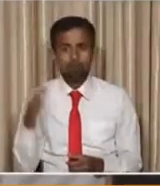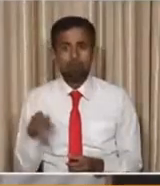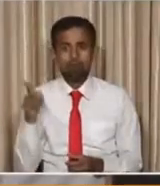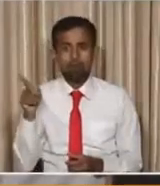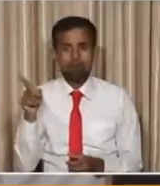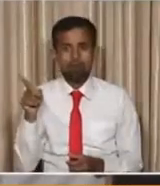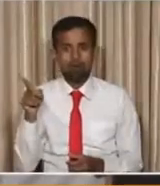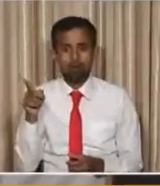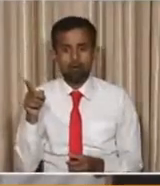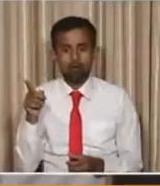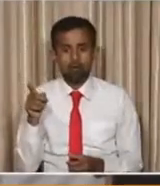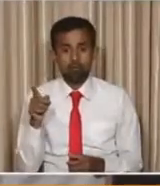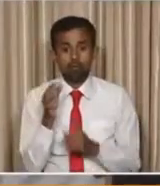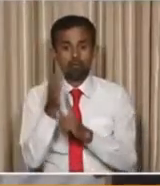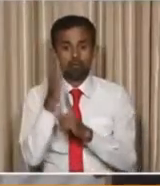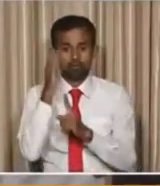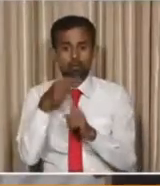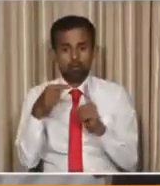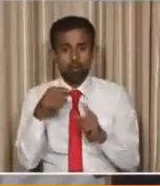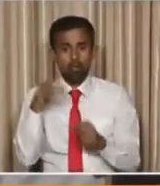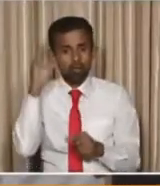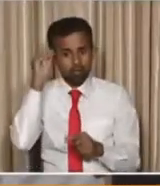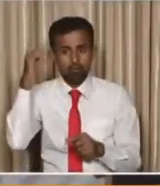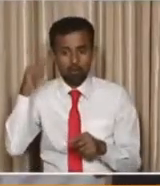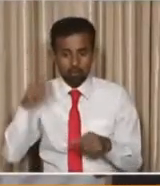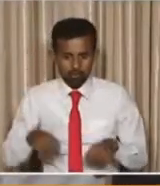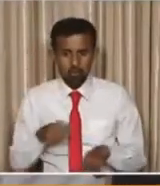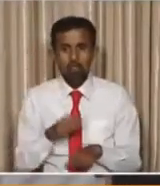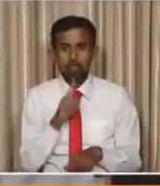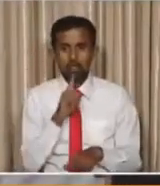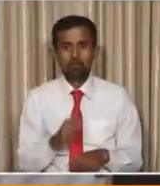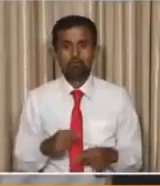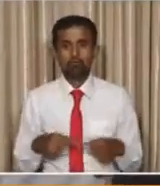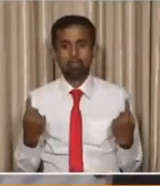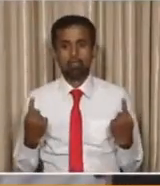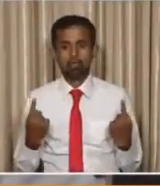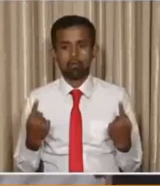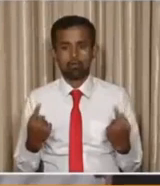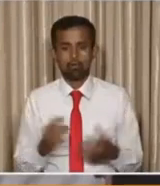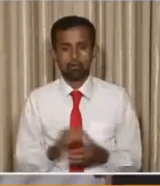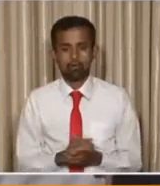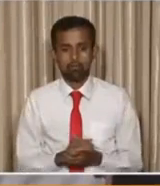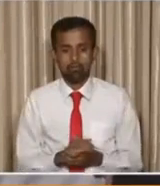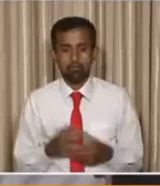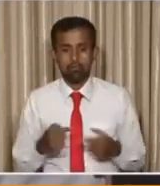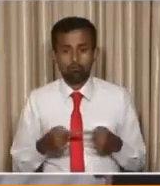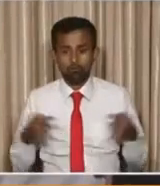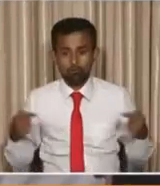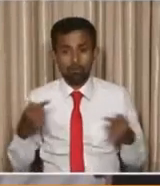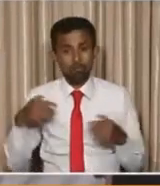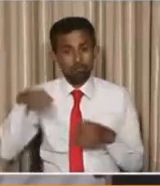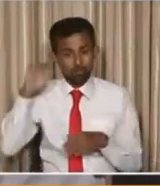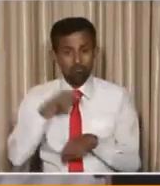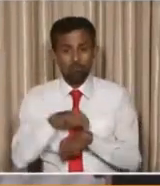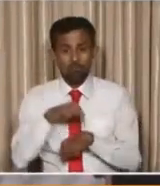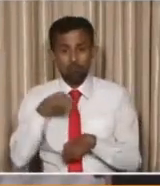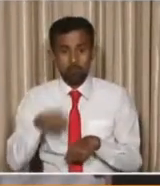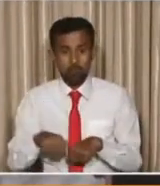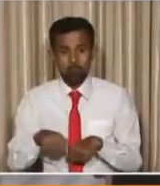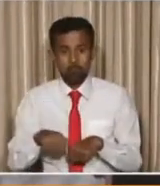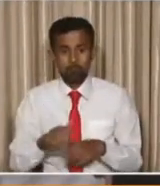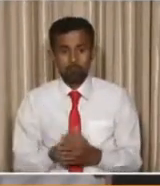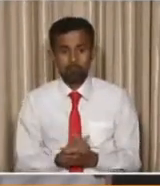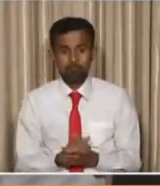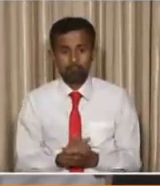not a part of the executive. දෙවනුව කතාවක් කරා මේ අපි තීරණයක් අරගෙන තව විපක්ෂයේ ඒ කාලෙදී.